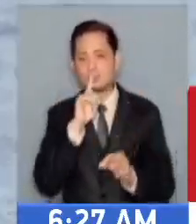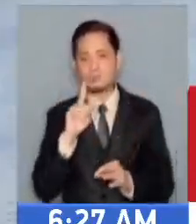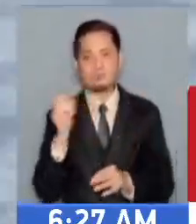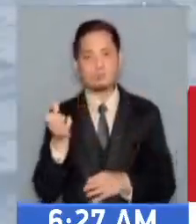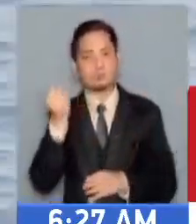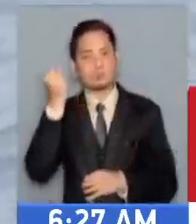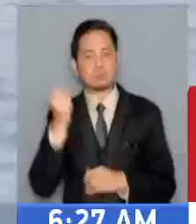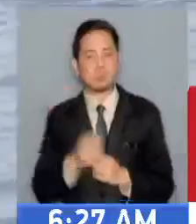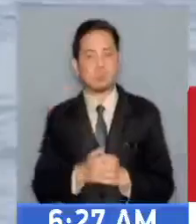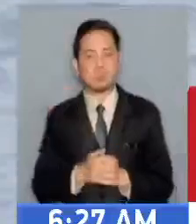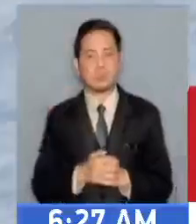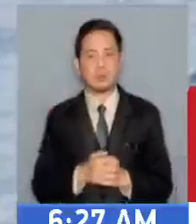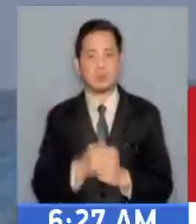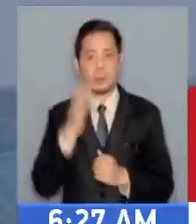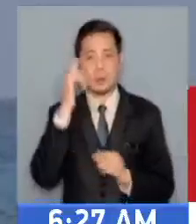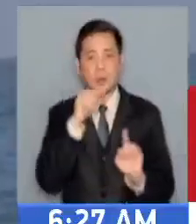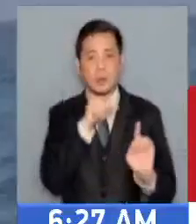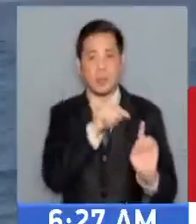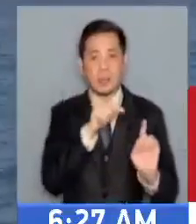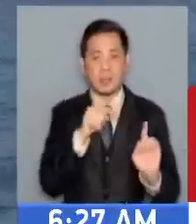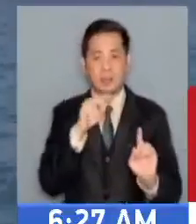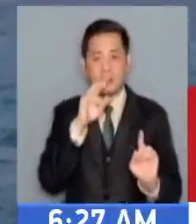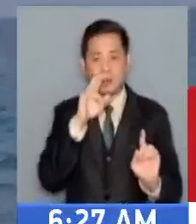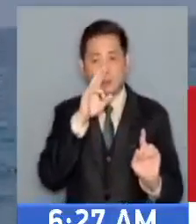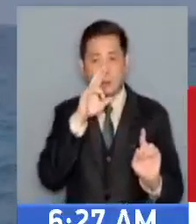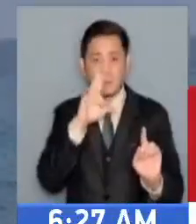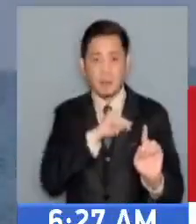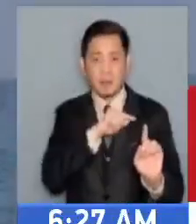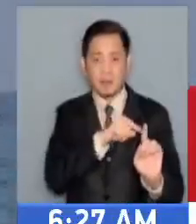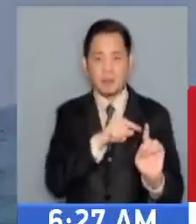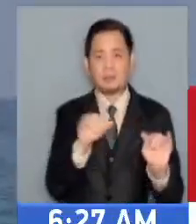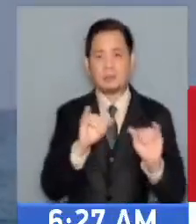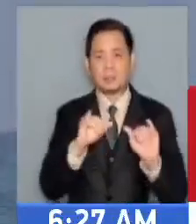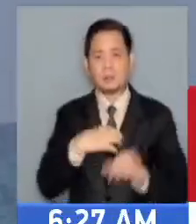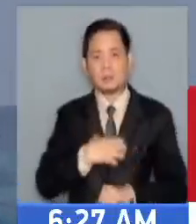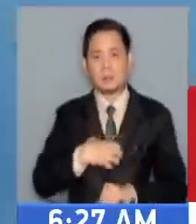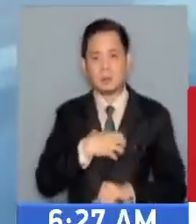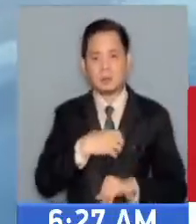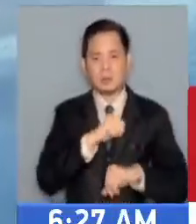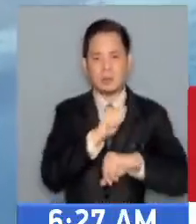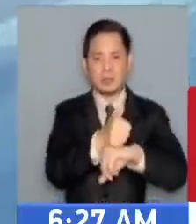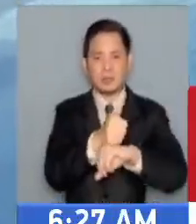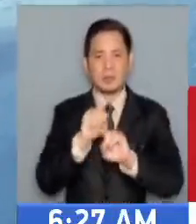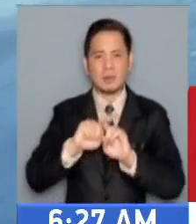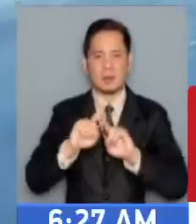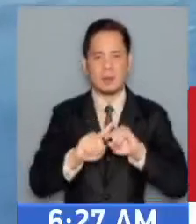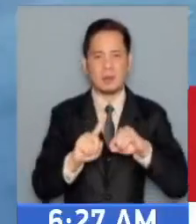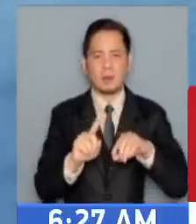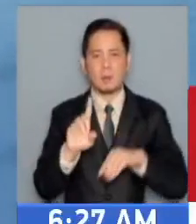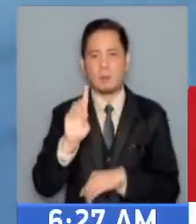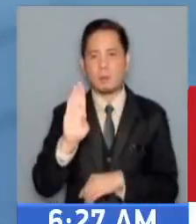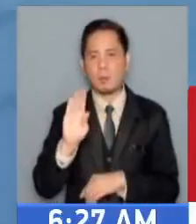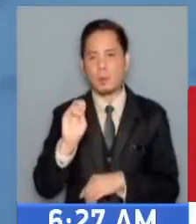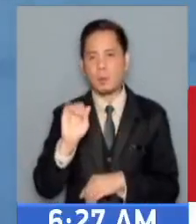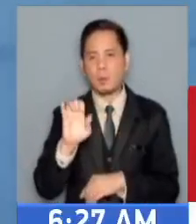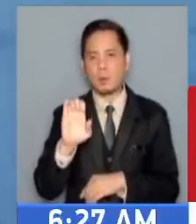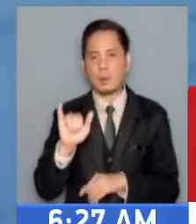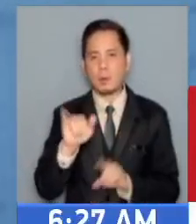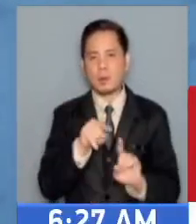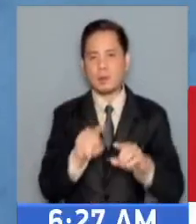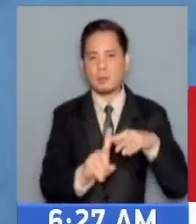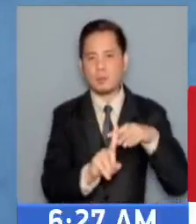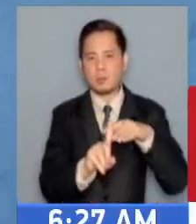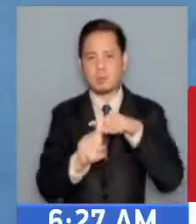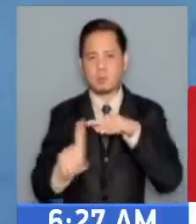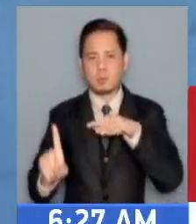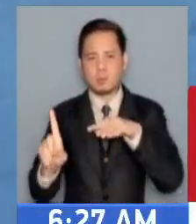ng boya ng Philippine Coast Guard sa Julian Reef o Whitsun Reef, sinabi ni Carpio na dapat mag-usap ang Pilipinas at Vietnam. Dapat